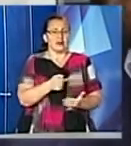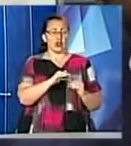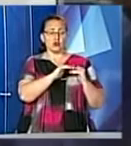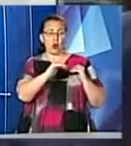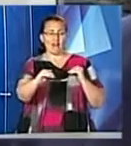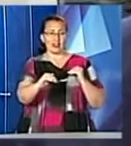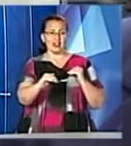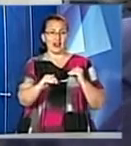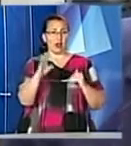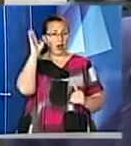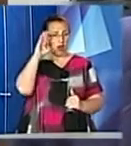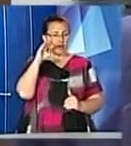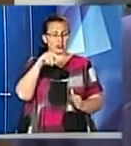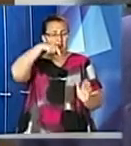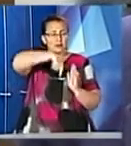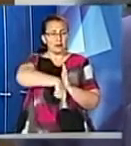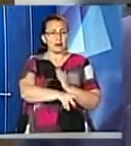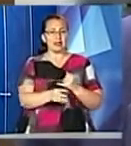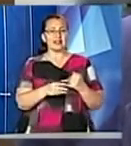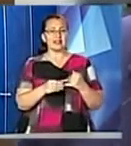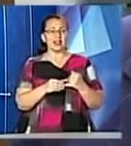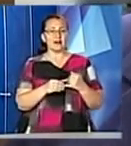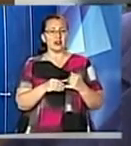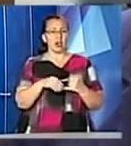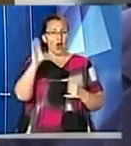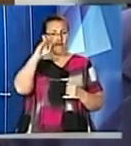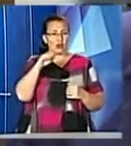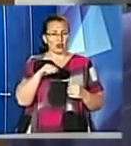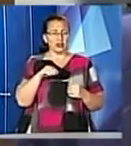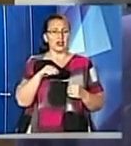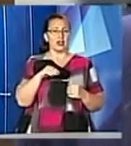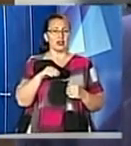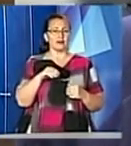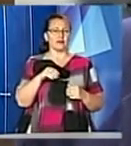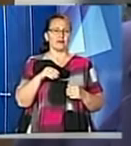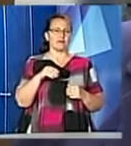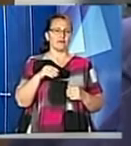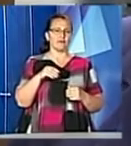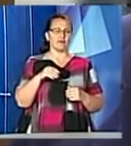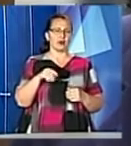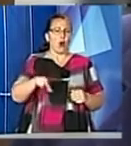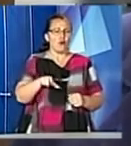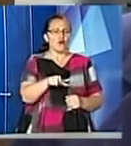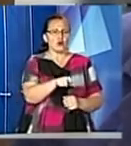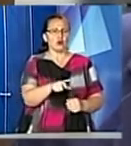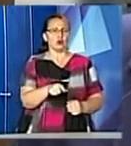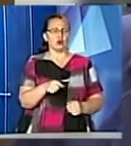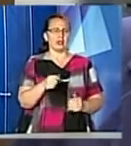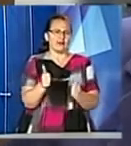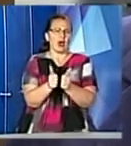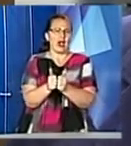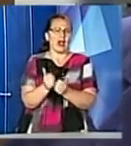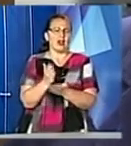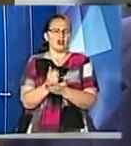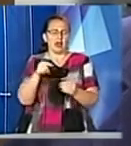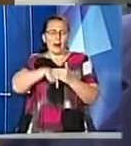з поверхневих вод і тих підземних джерел, які там трохи підточують і Романтик споруду, і колишній кінотеатр «Дружба», тобто